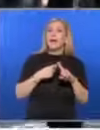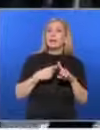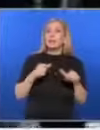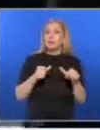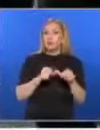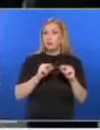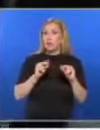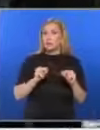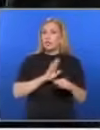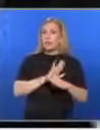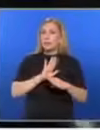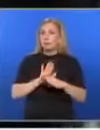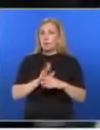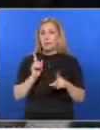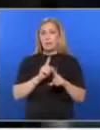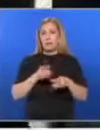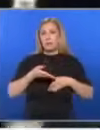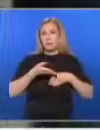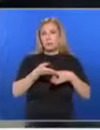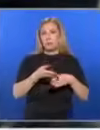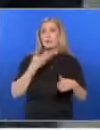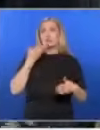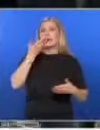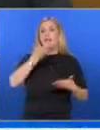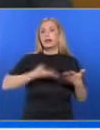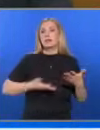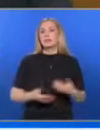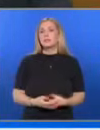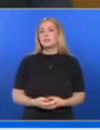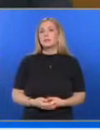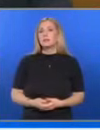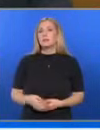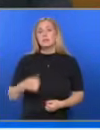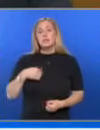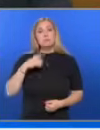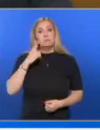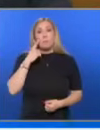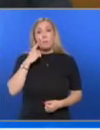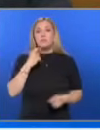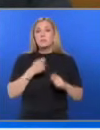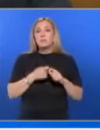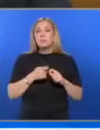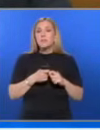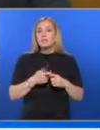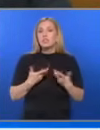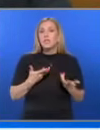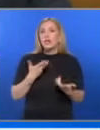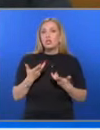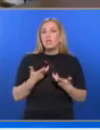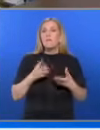че депутатите на партията няма да подкрепят декларацията. Да се опитваш да направиш нещо